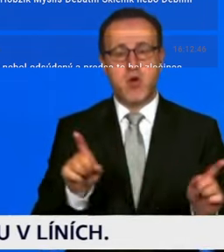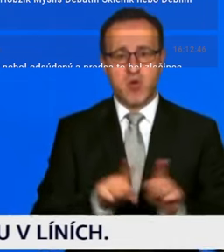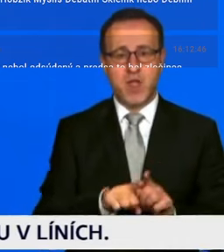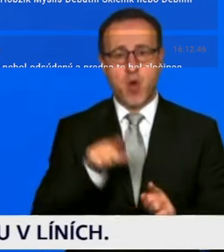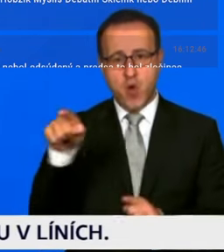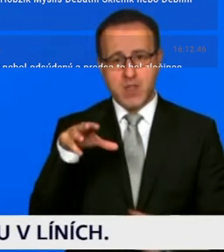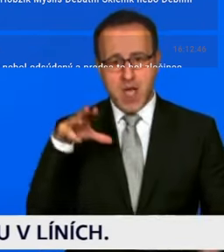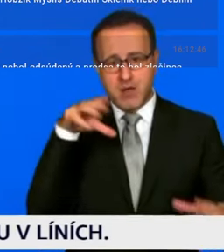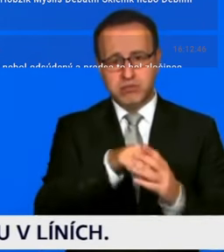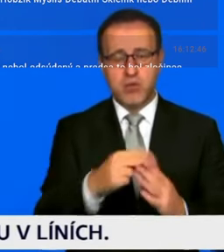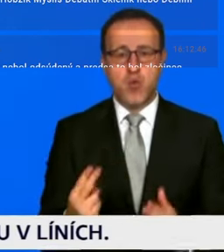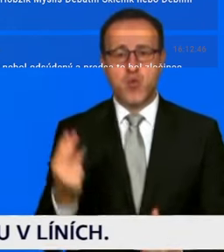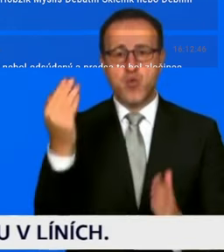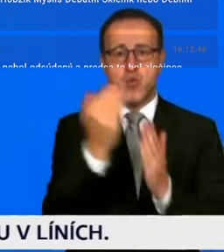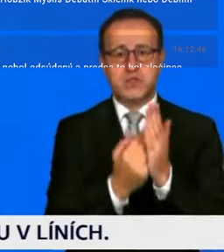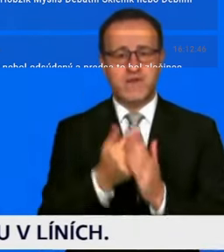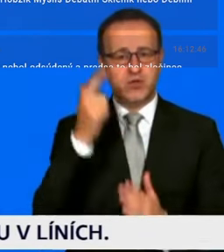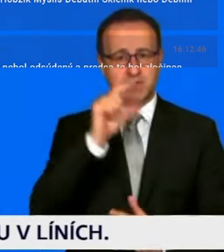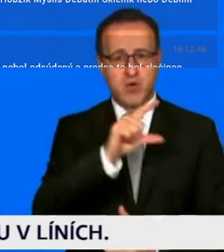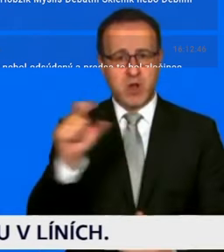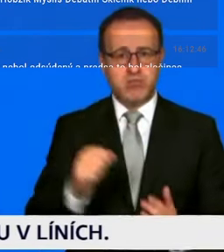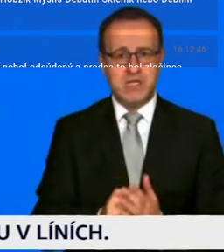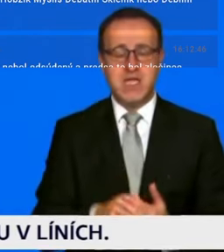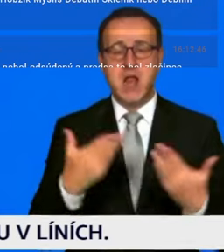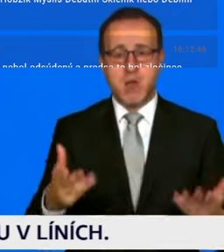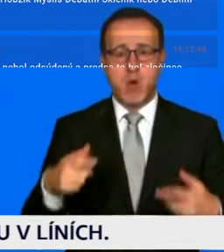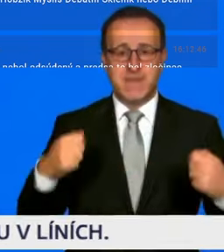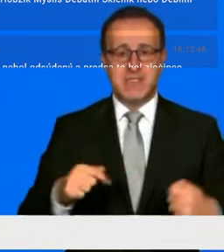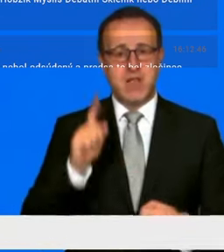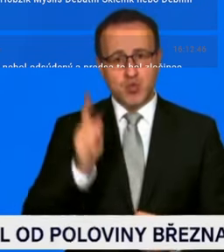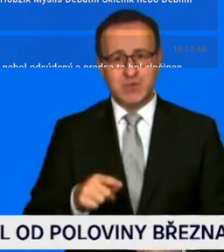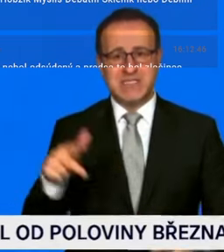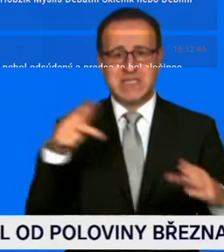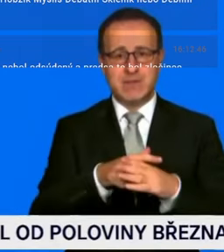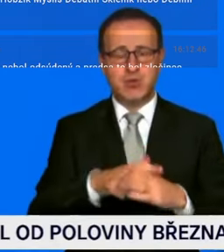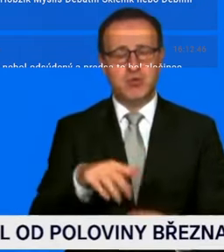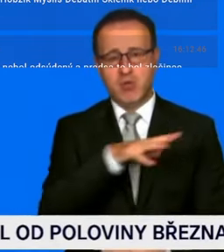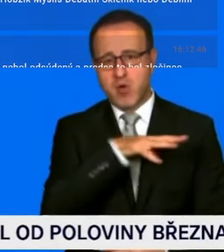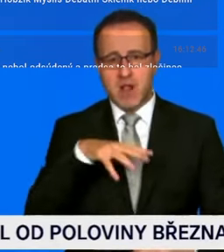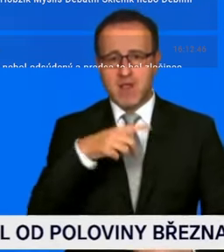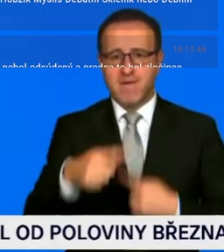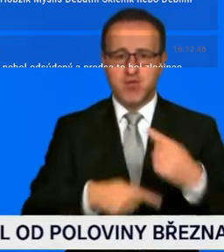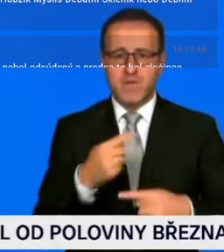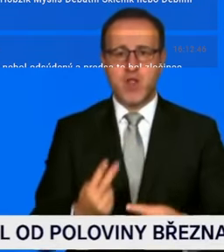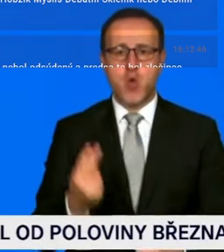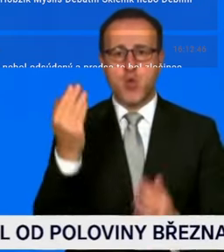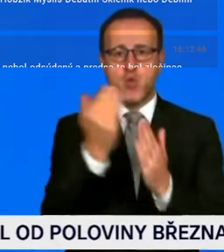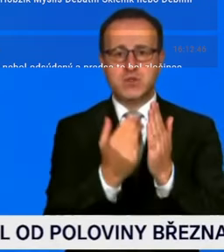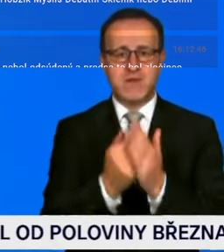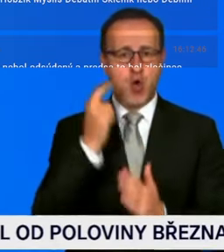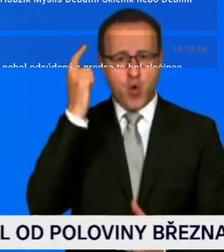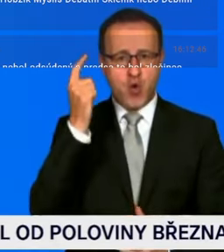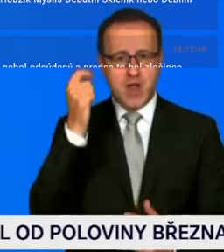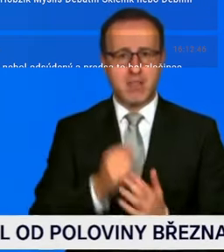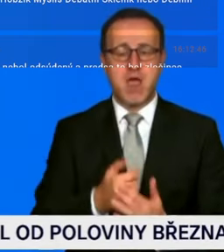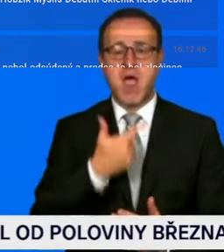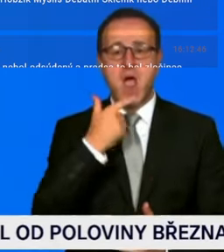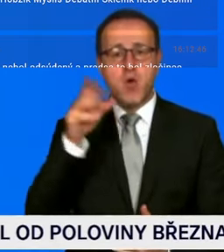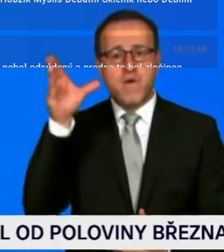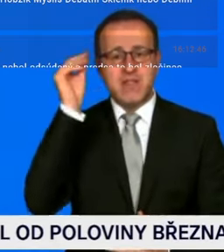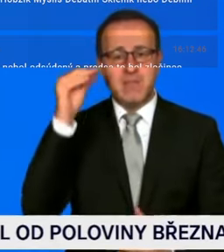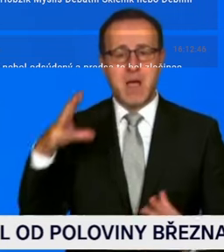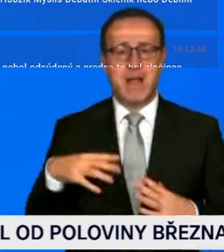zabudovaná do ústavy Slovenskej republiky lebo prezident má zabezpečovať riadny chod ústavných orgánov to ako to vníma pán